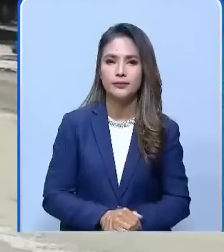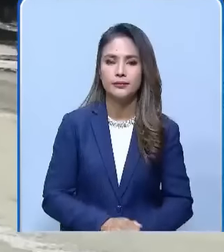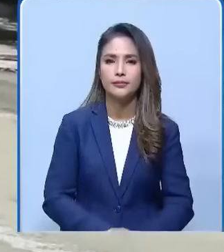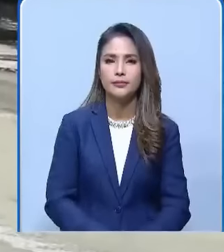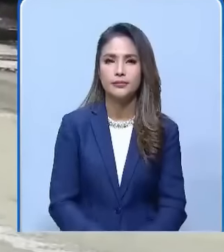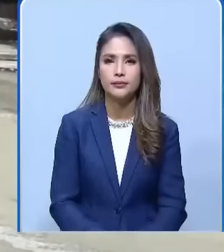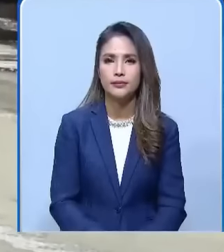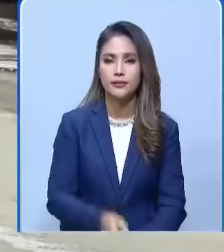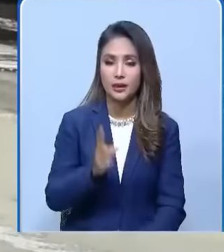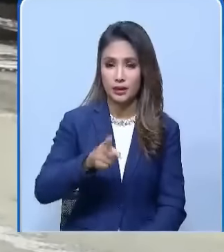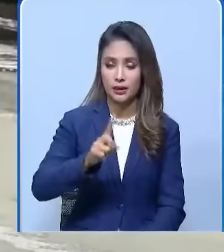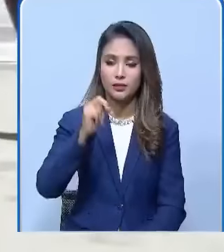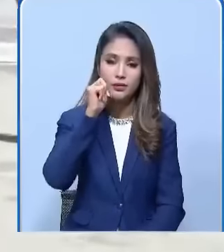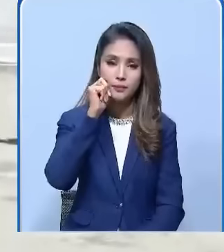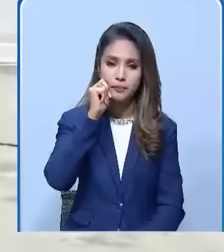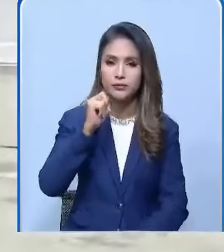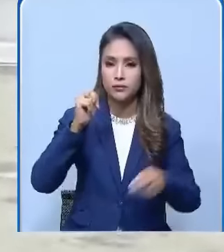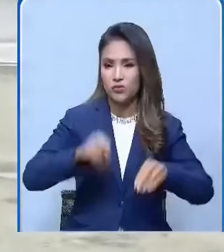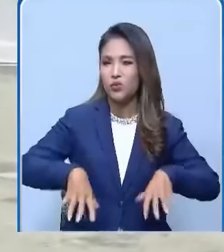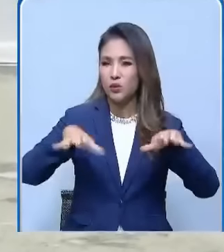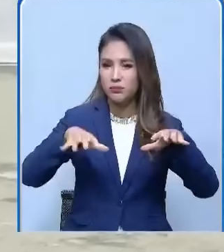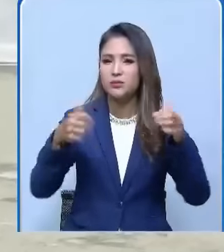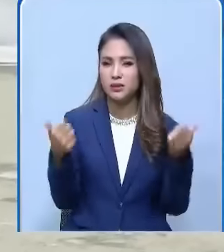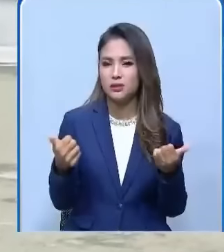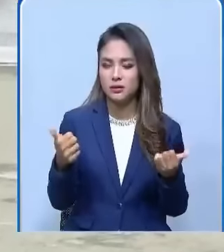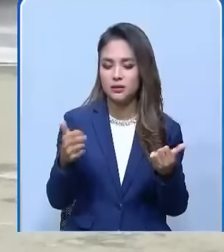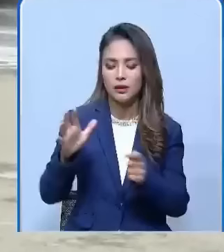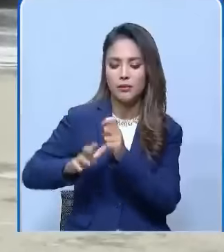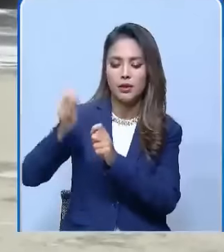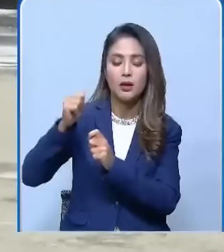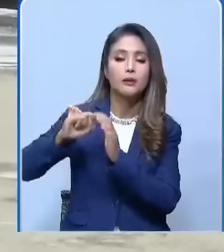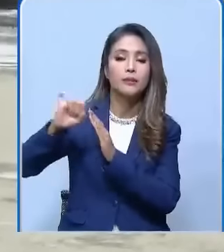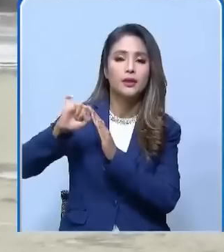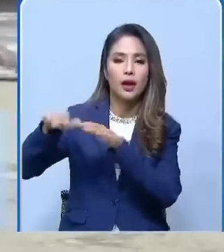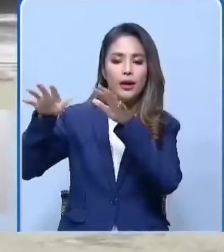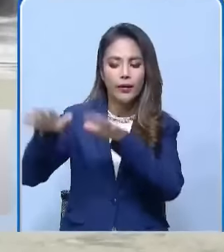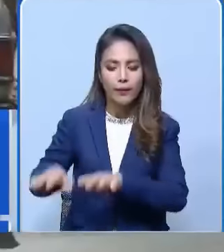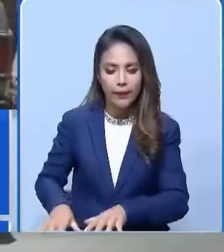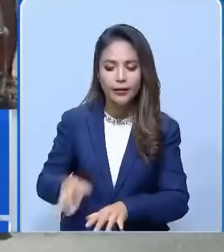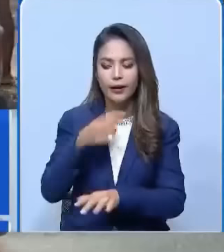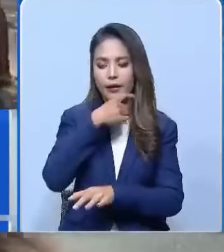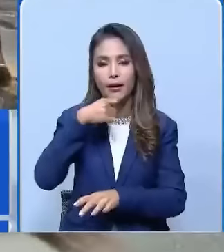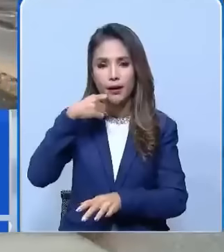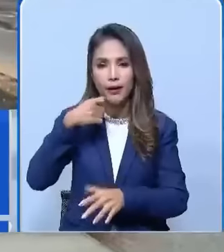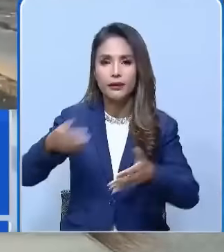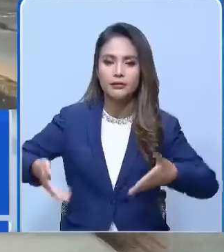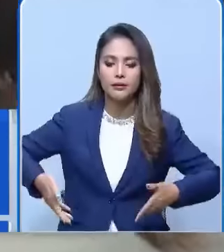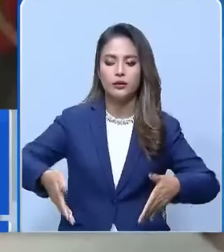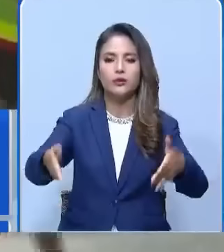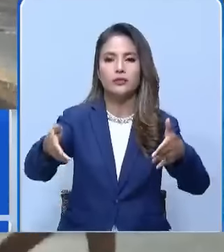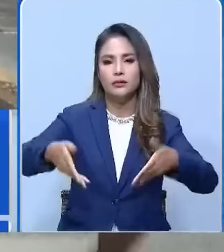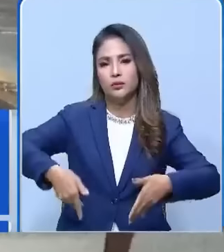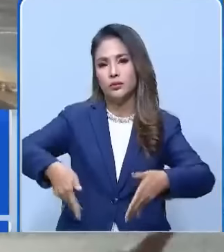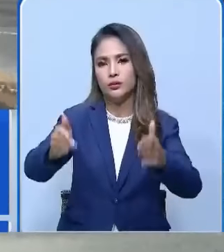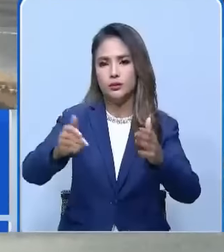แน่นอนครับน้ำโซนใต้ที่ท่วมอยู่นี้นะครับก็เพราะว่าน้ำในเมืองลดลงนะครับอย่างที่ในเมืองนะครับก็อย่างที่ถนนช้างคลานเจ้าหน้าที่เทศบ